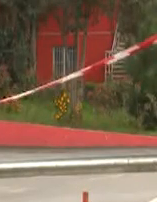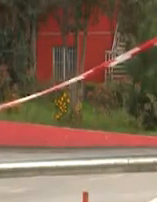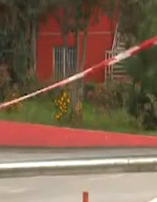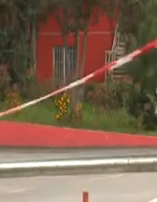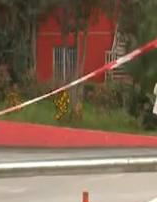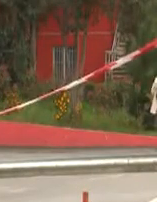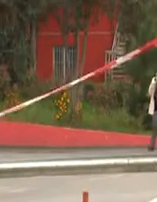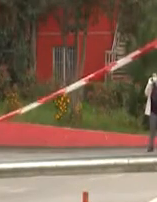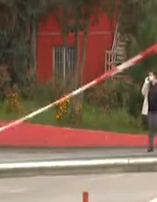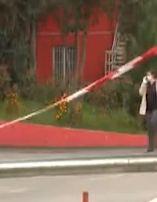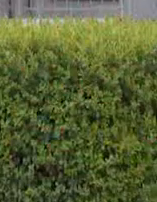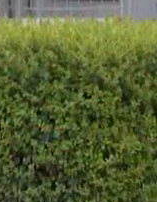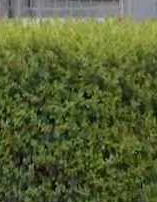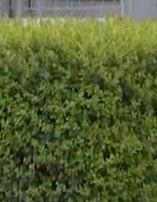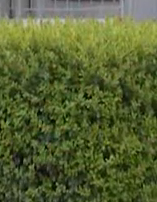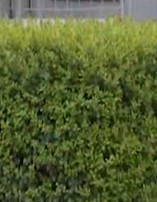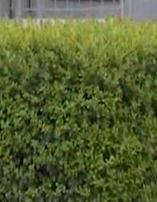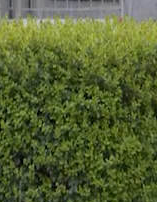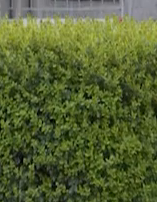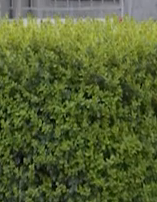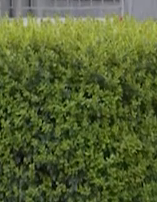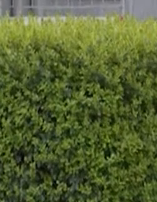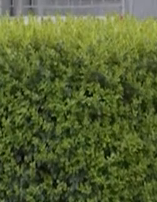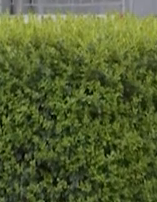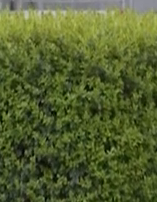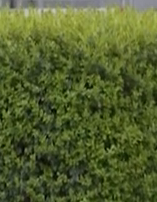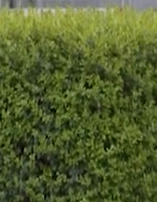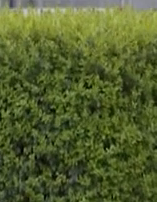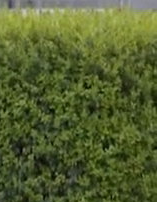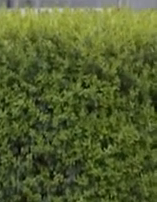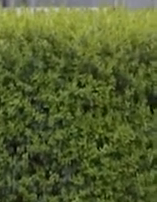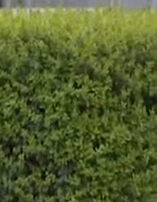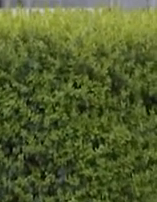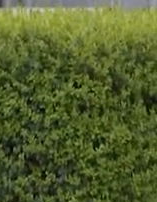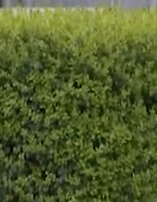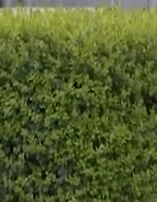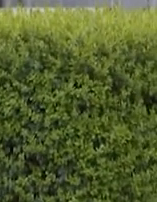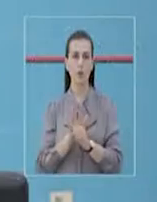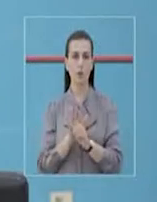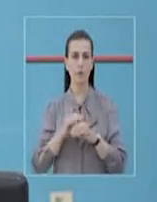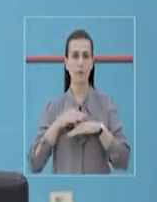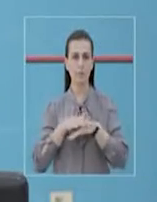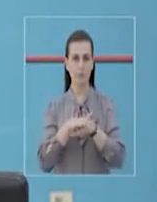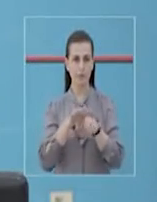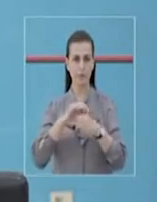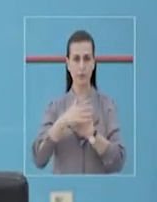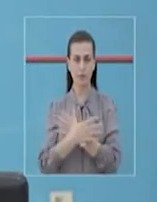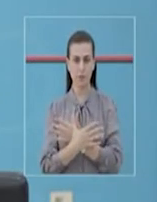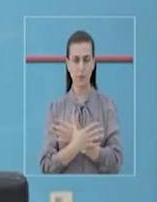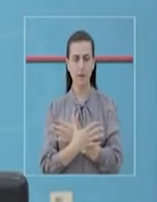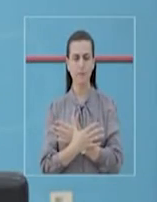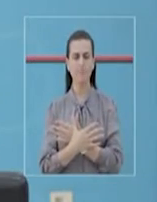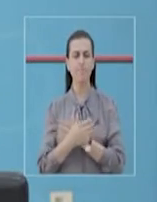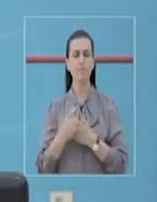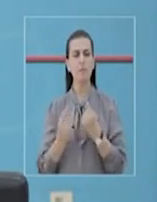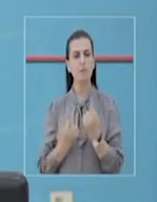3 prej tyre janë në terapi intensive, ndërsa mësohet se 16 të tjerë kanë fituar betejën me këtë virus. Situata epidemiologjike në